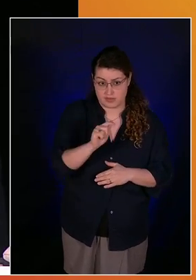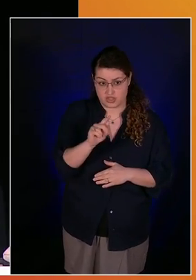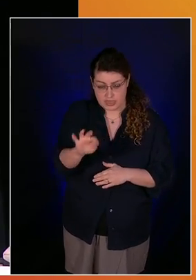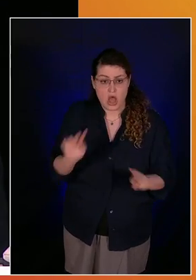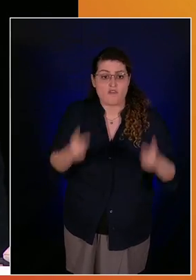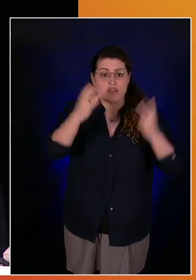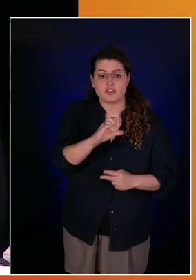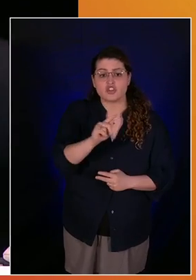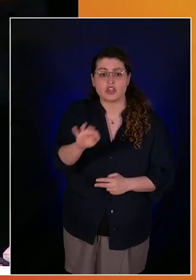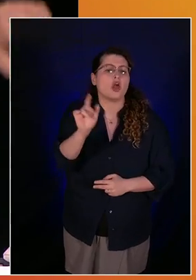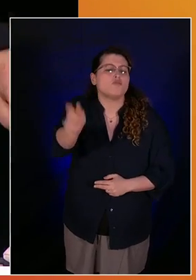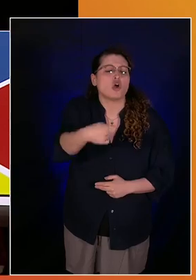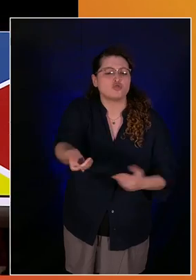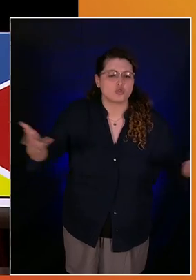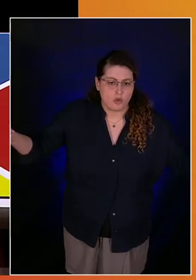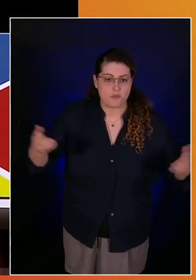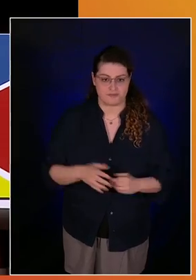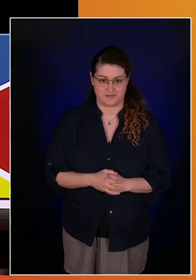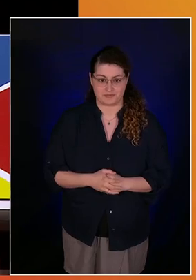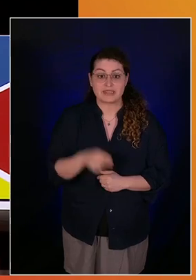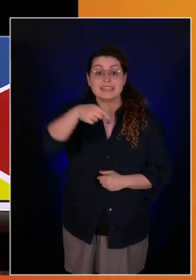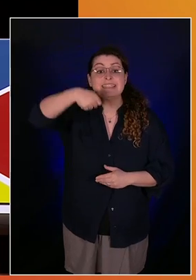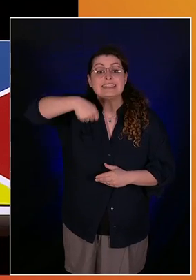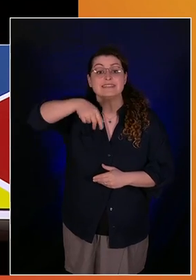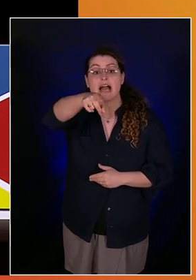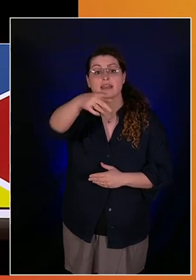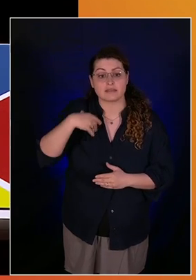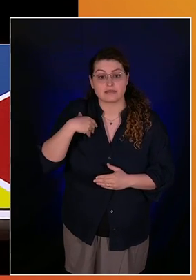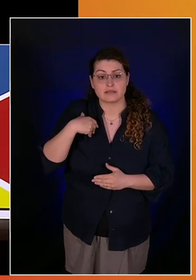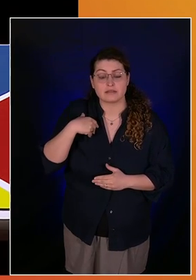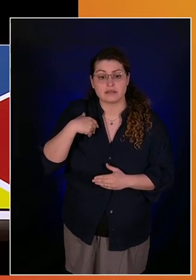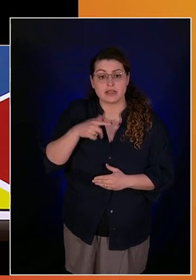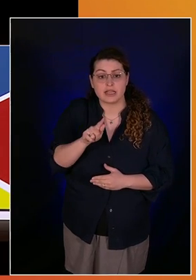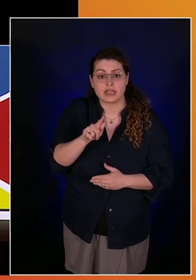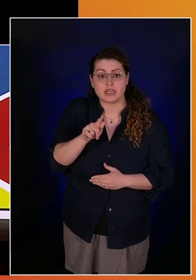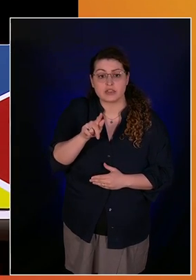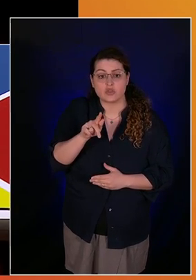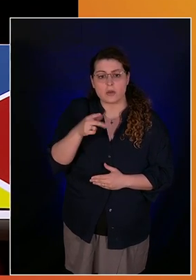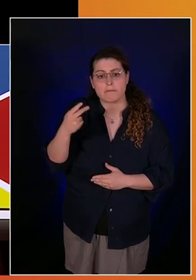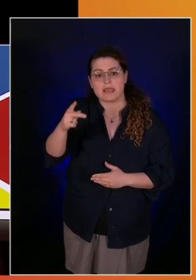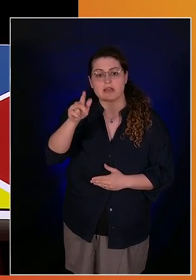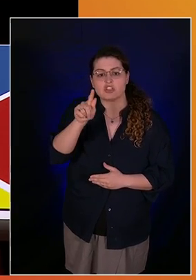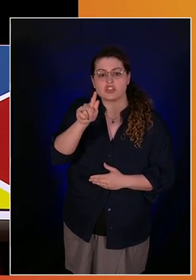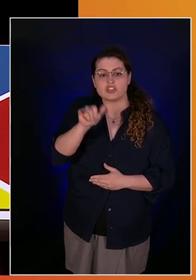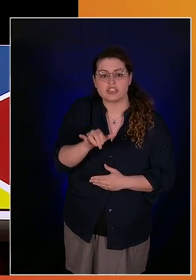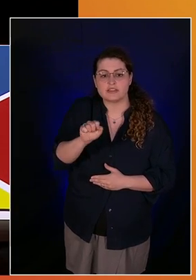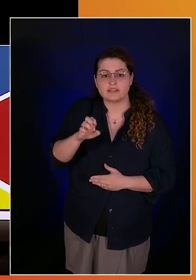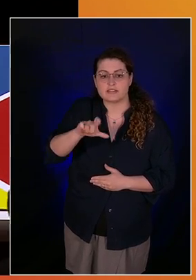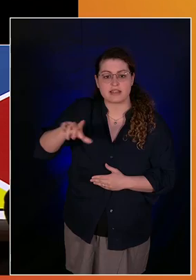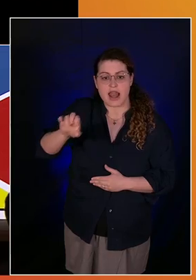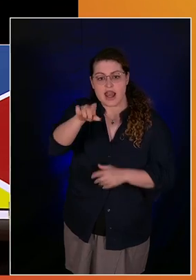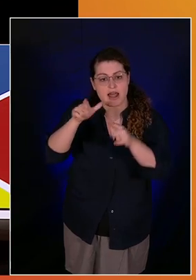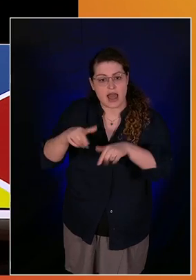la CGT maises camarade bien entendu j'ai ici le sac tout de suite de Giselle vidalet làin si jamais elle cherche son qu'il est à la